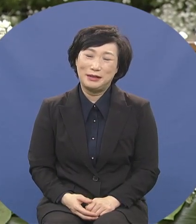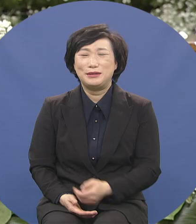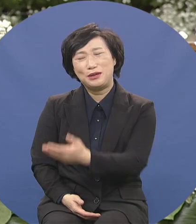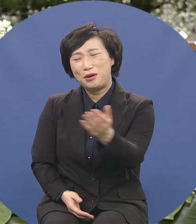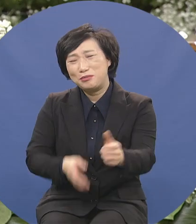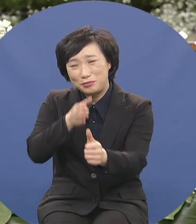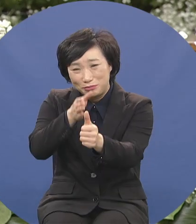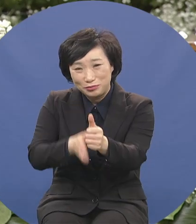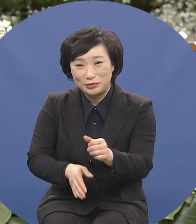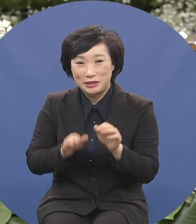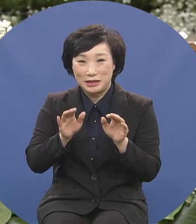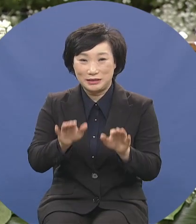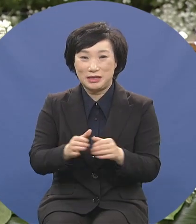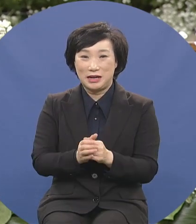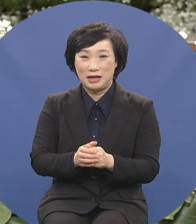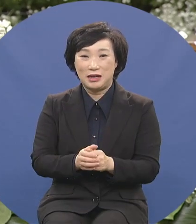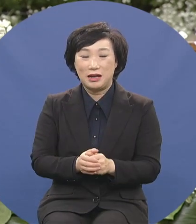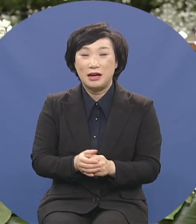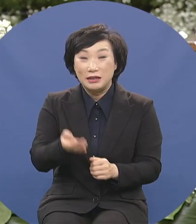간절히 비옵나니,